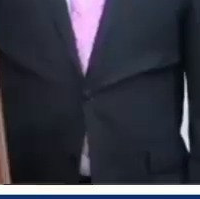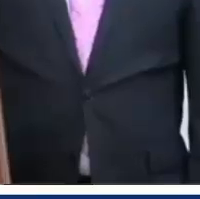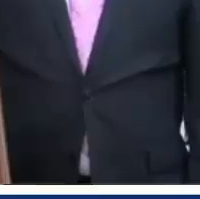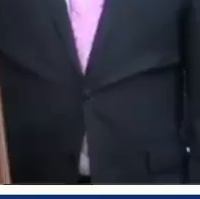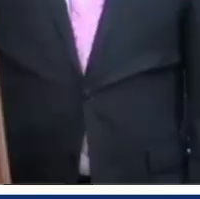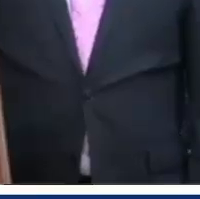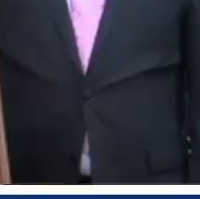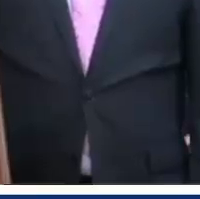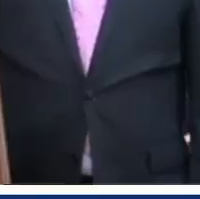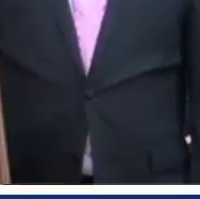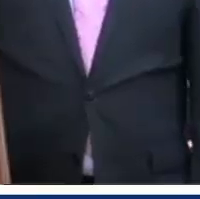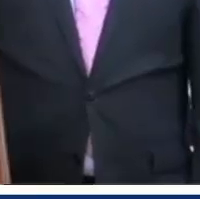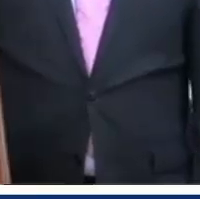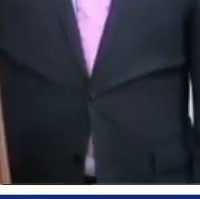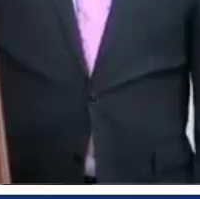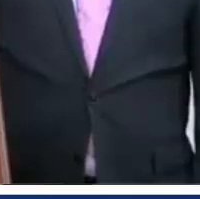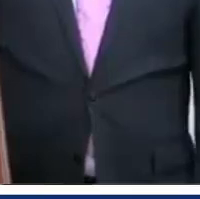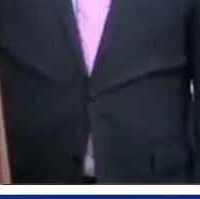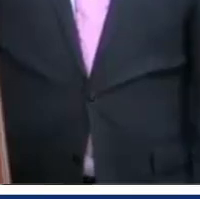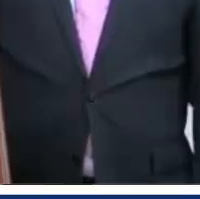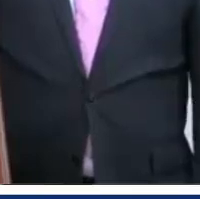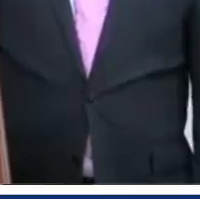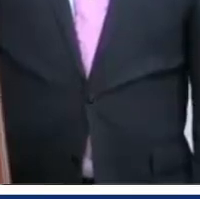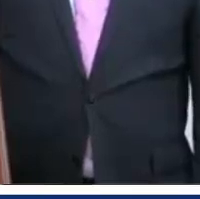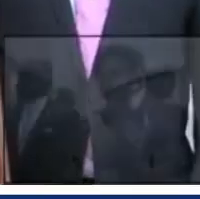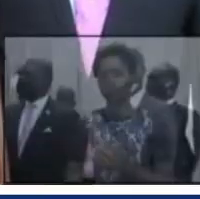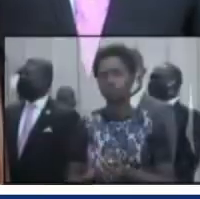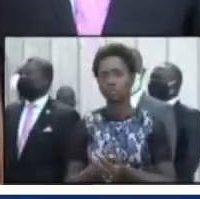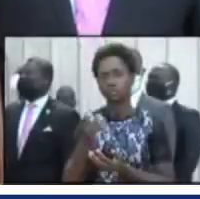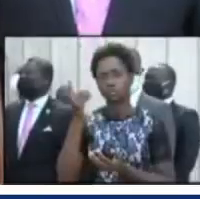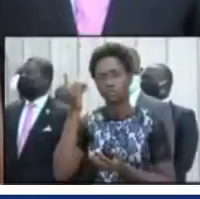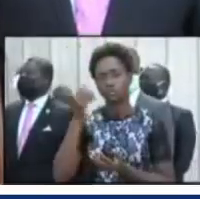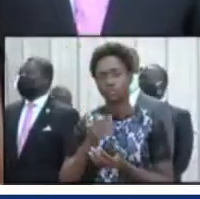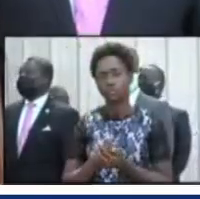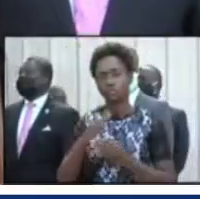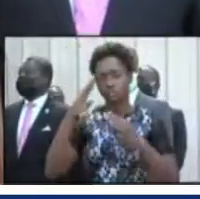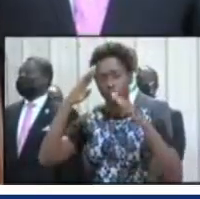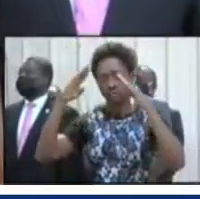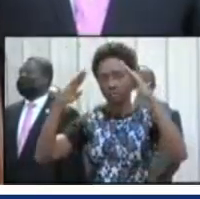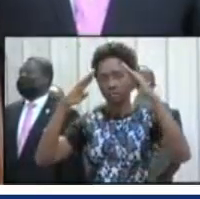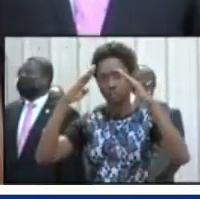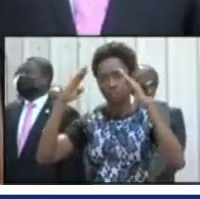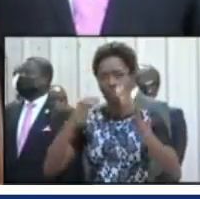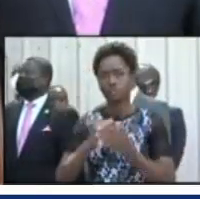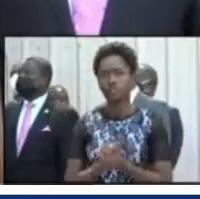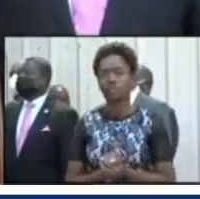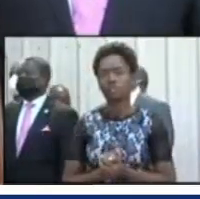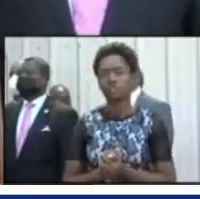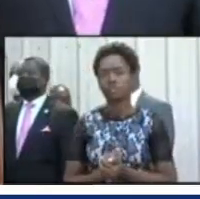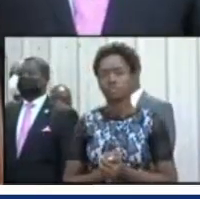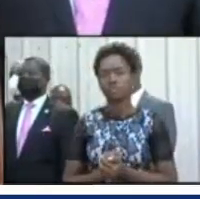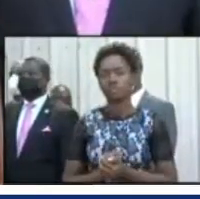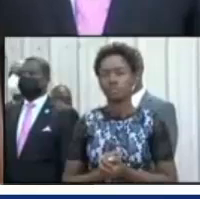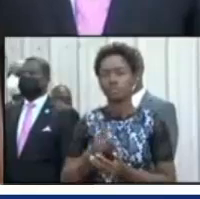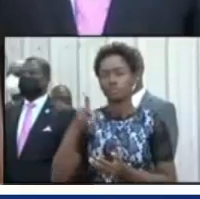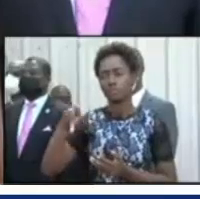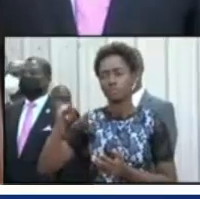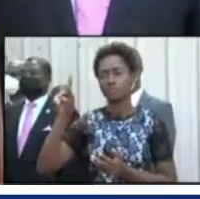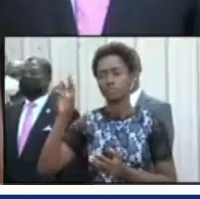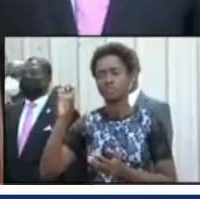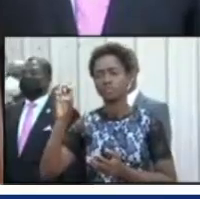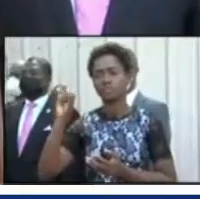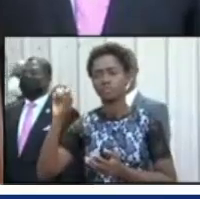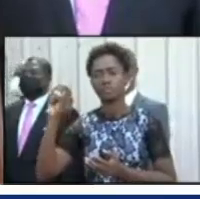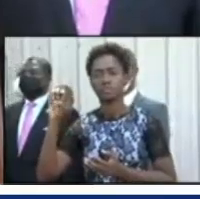sida ou le compte rendu de cette réunion. Merci Daniel, m'a salué. Presse parler, écrit et télévisé, hein,